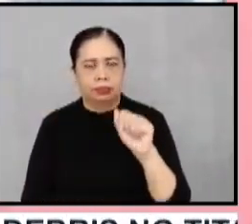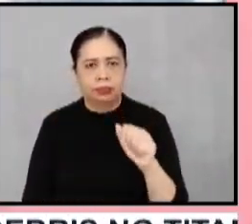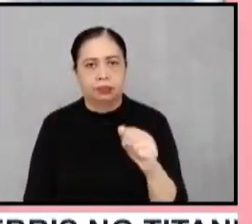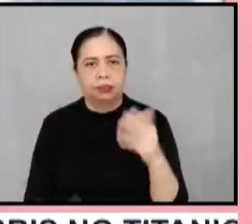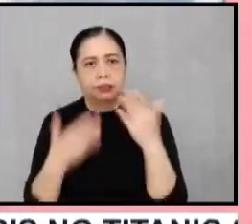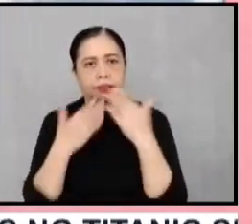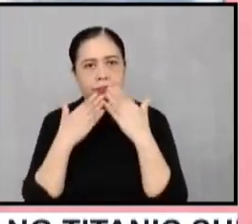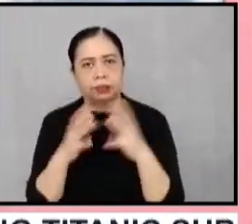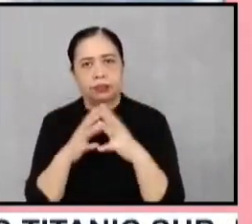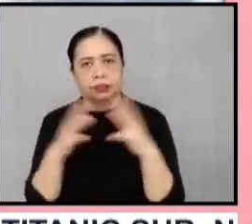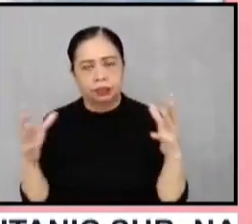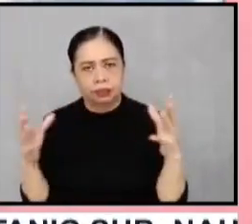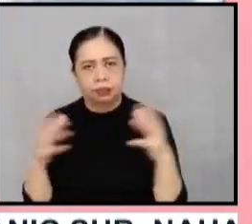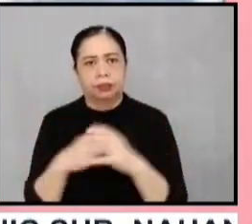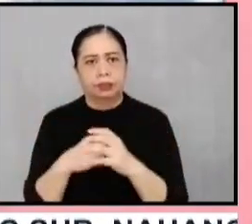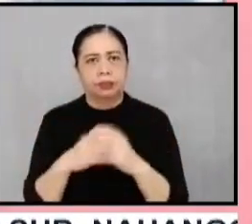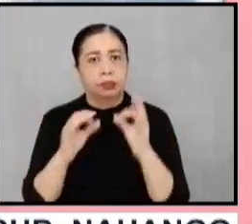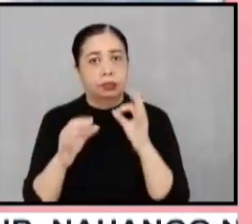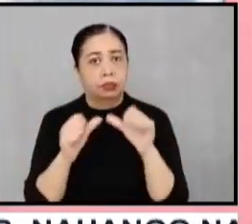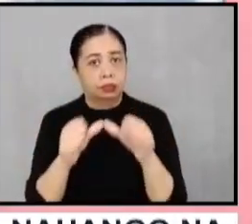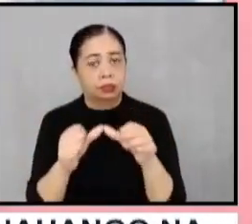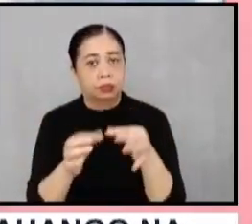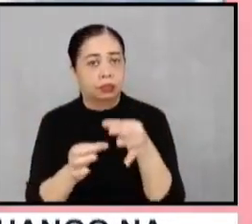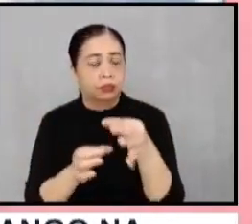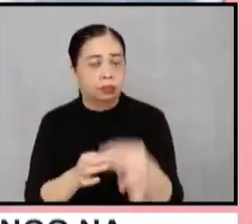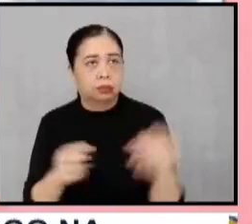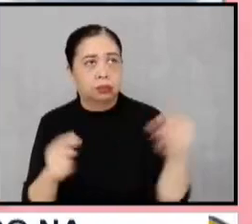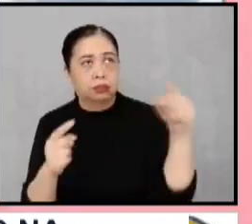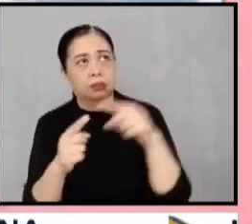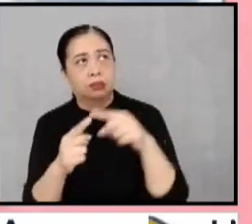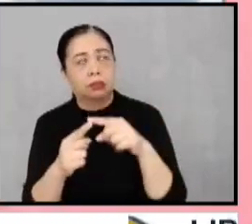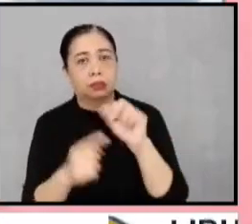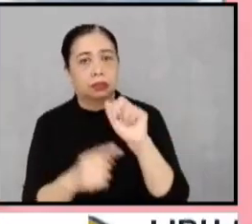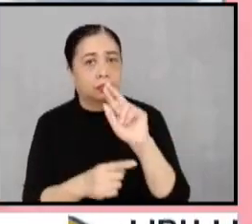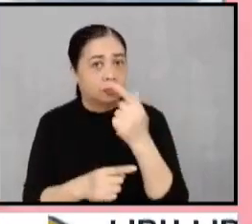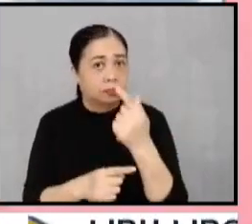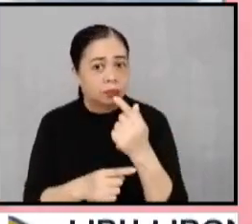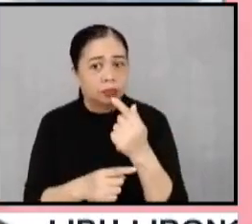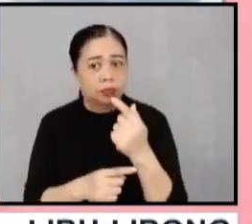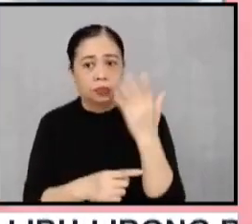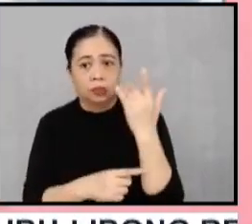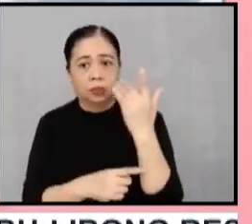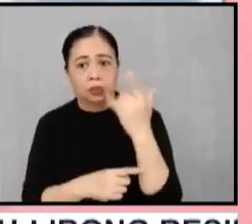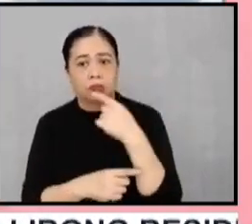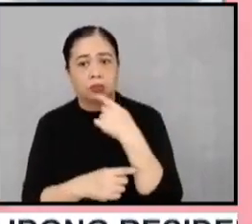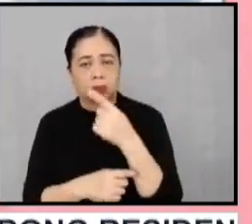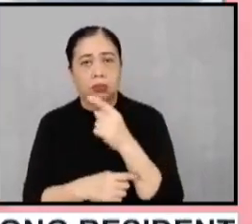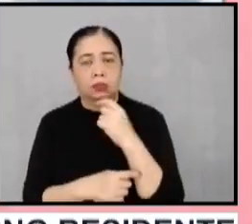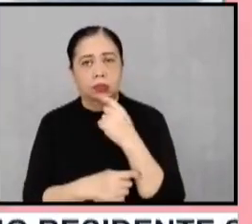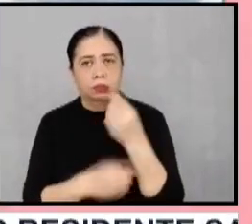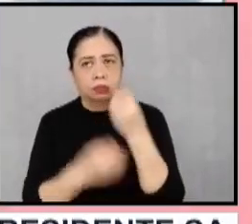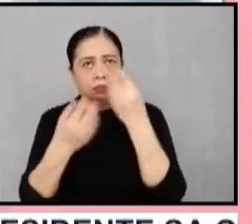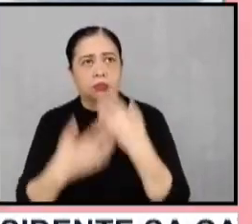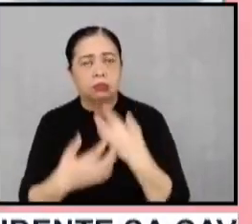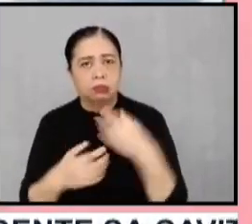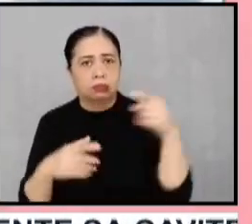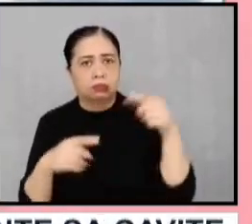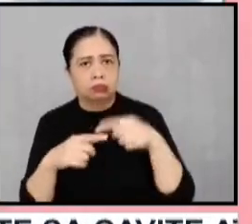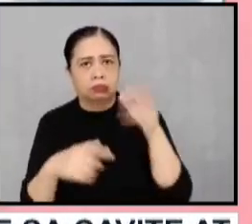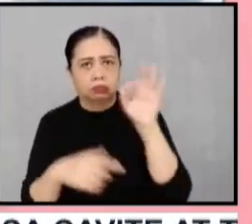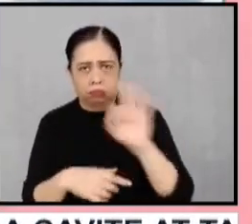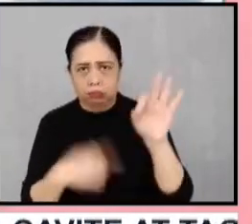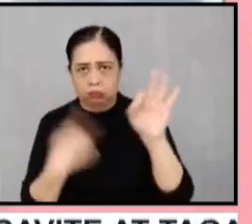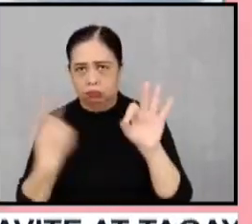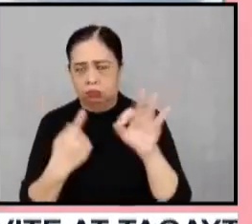salamat naman po kung i-extend naman po hanggang August kasi ang sabi po talaga sa amin, hanggang Biyernes na lang po